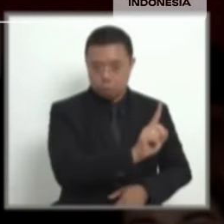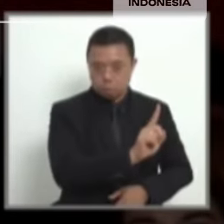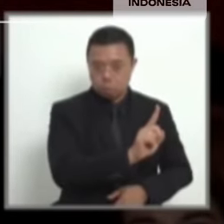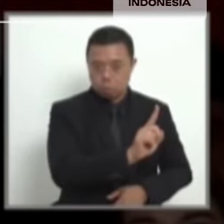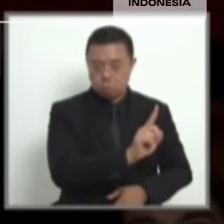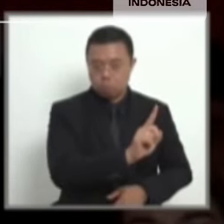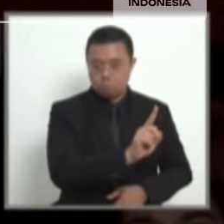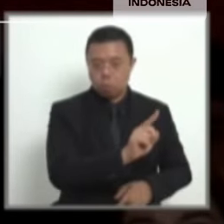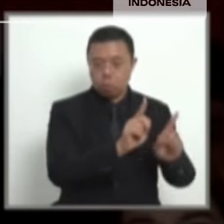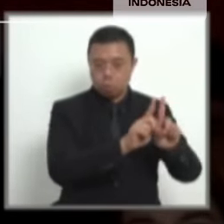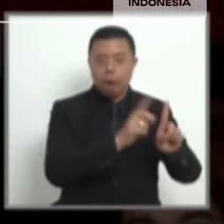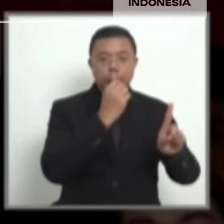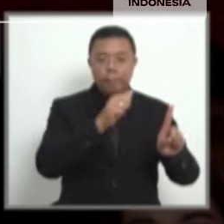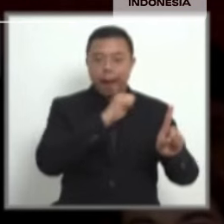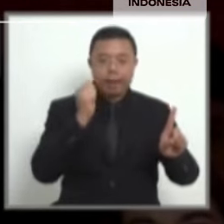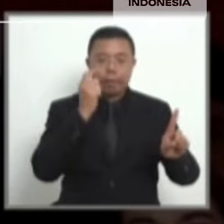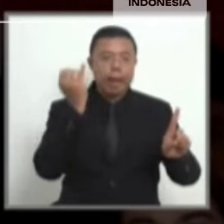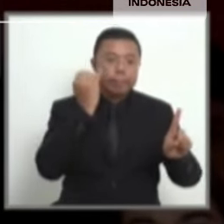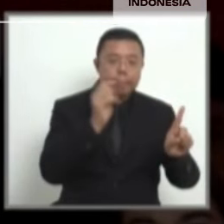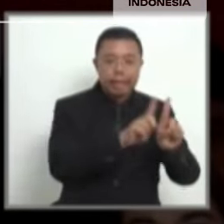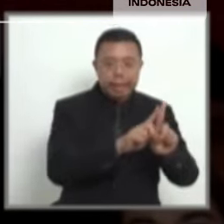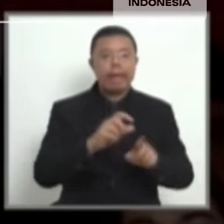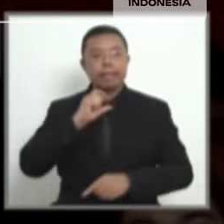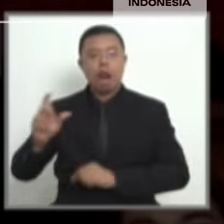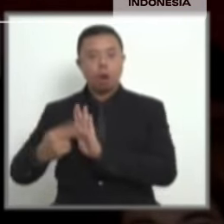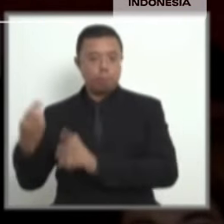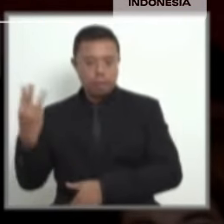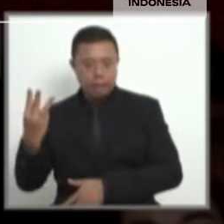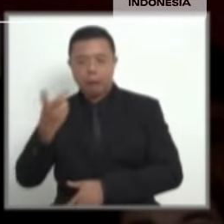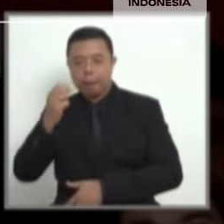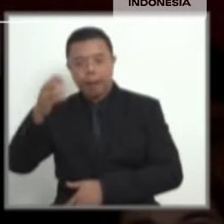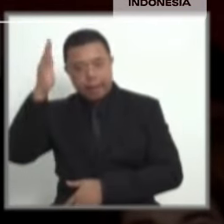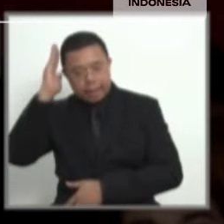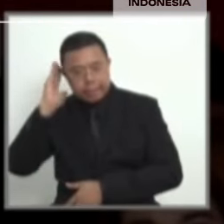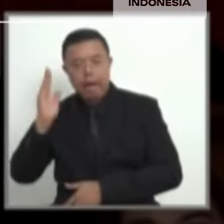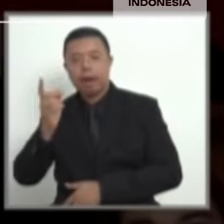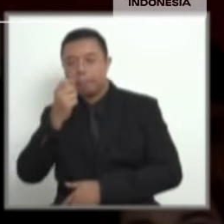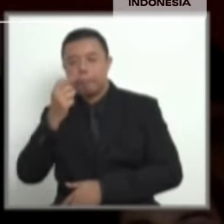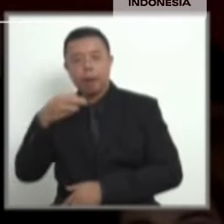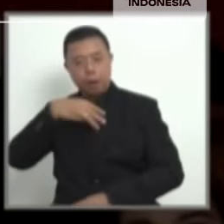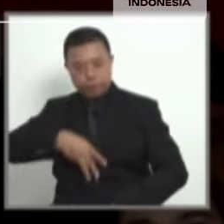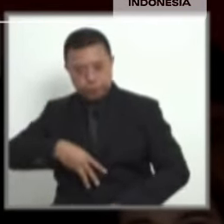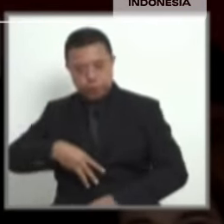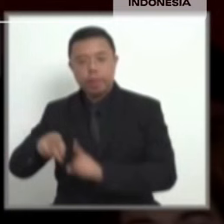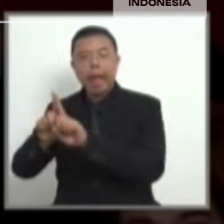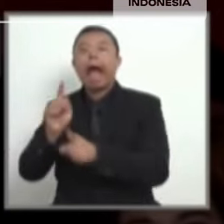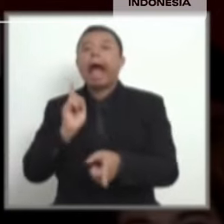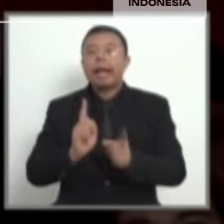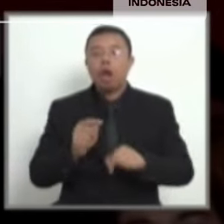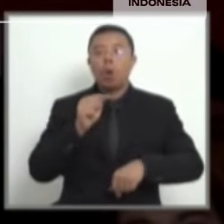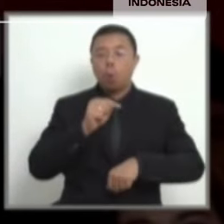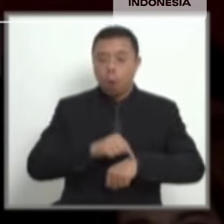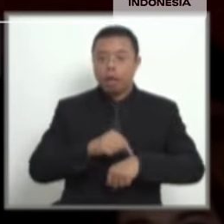1 Pak Anis Pak muhimin dan paslon tiga Pak Ganjar dan Pak Mahfud seandainya